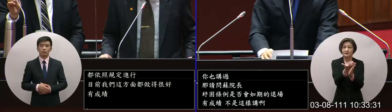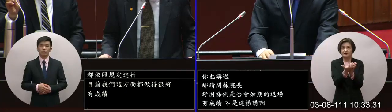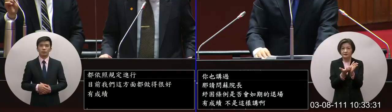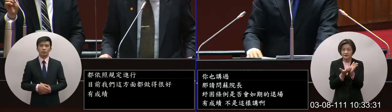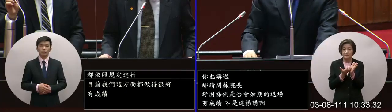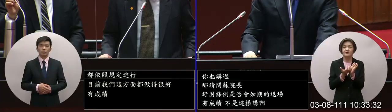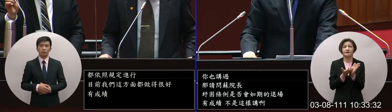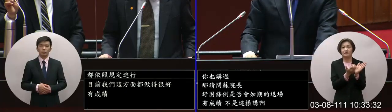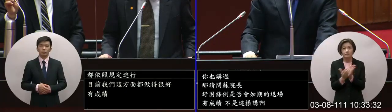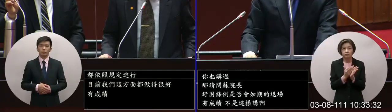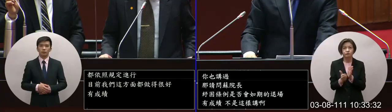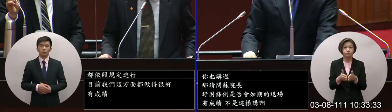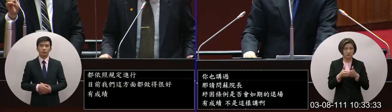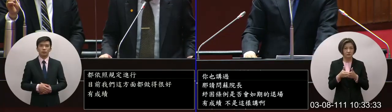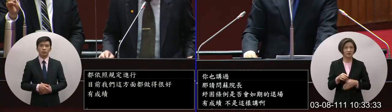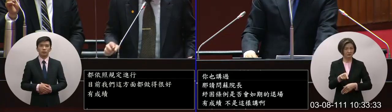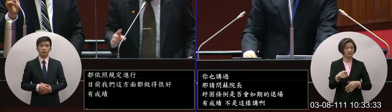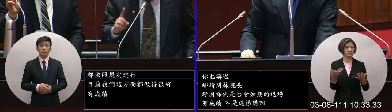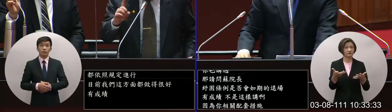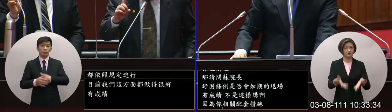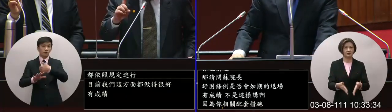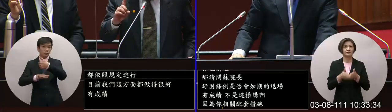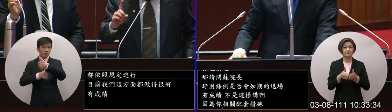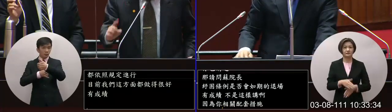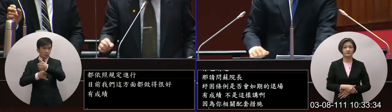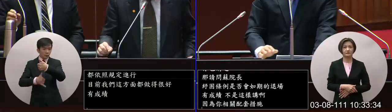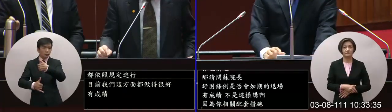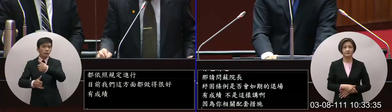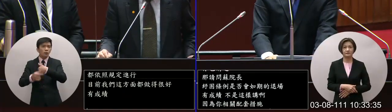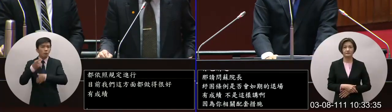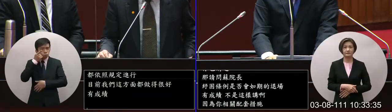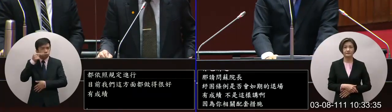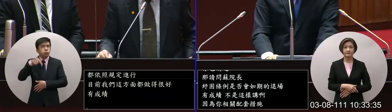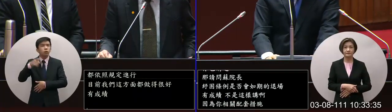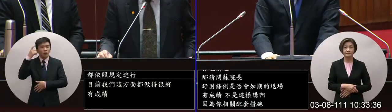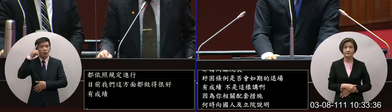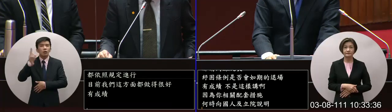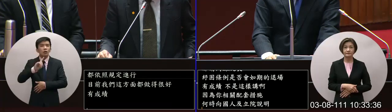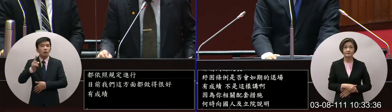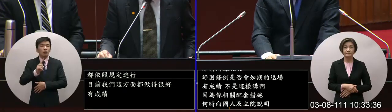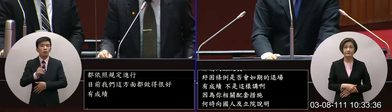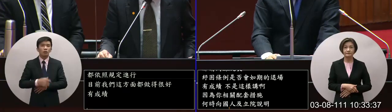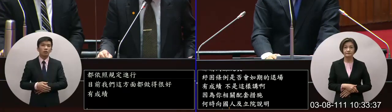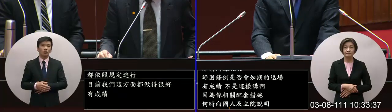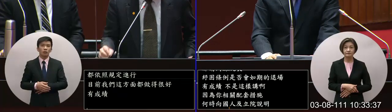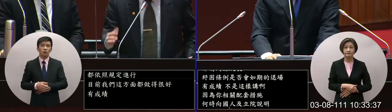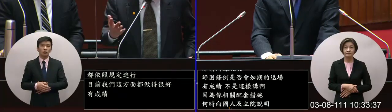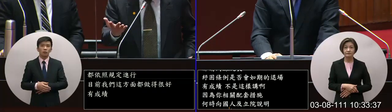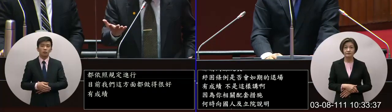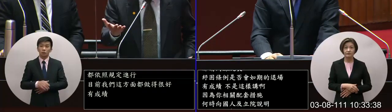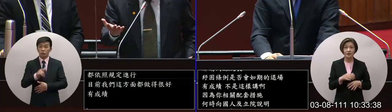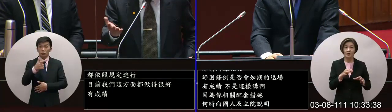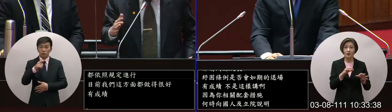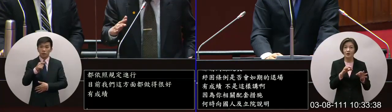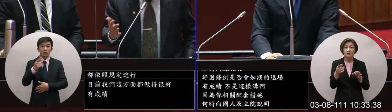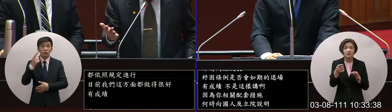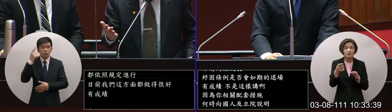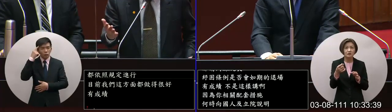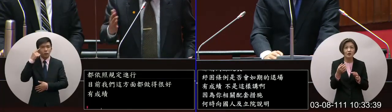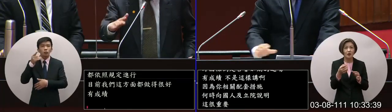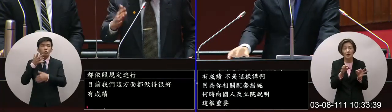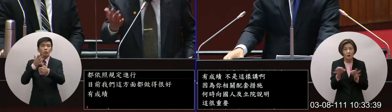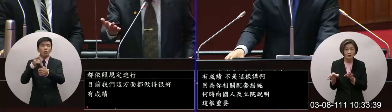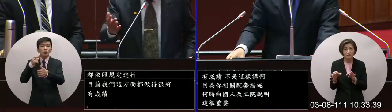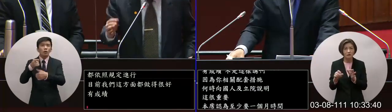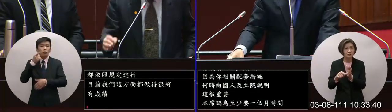认为这个是非常重要。 委员是什么要一个月缓冲时间？ 没有缓冲时间。 没有，我不知道委员指的